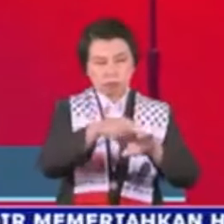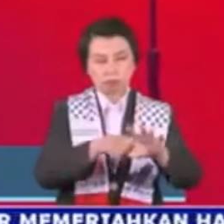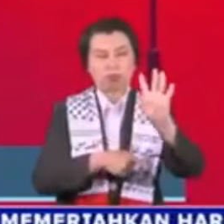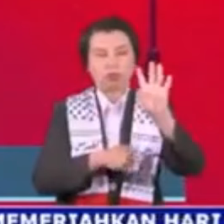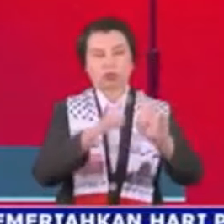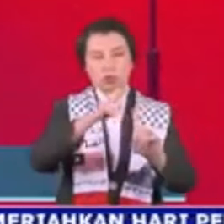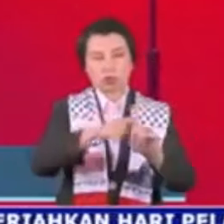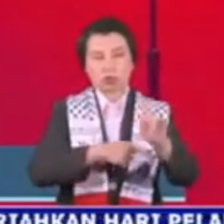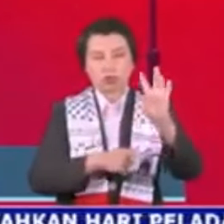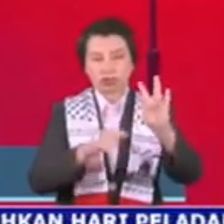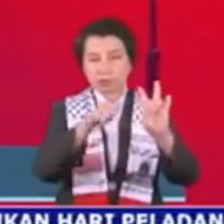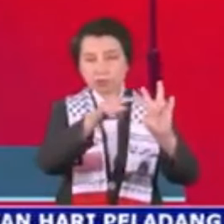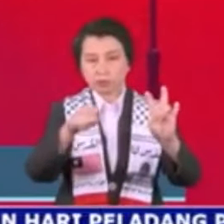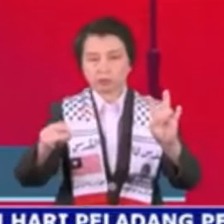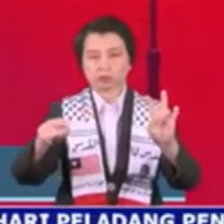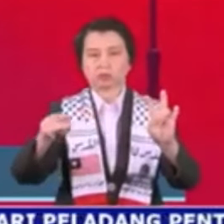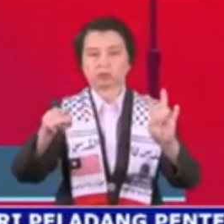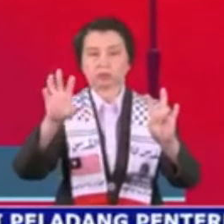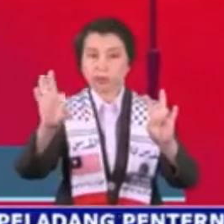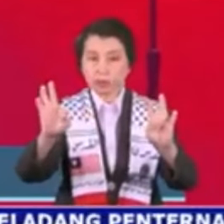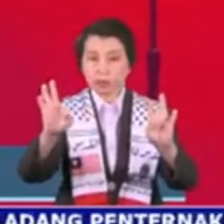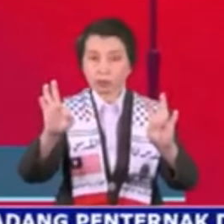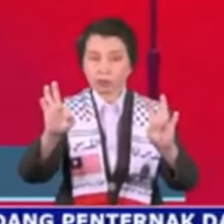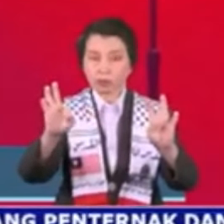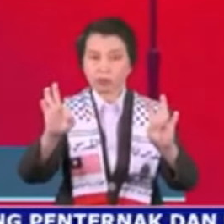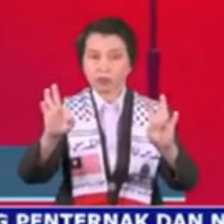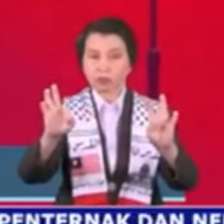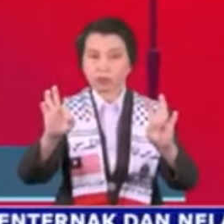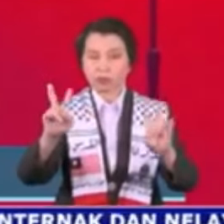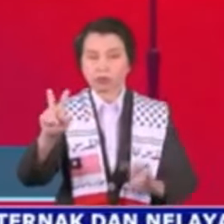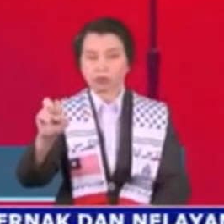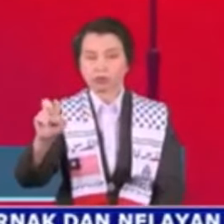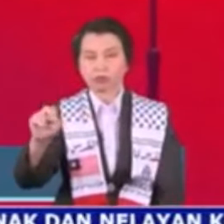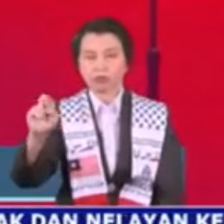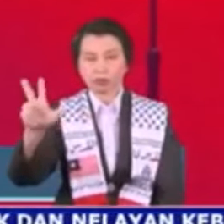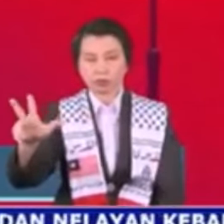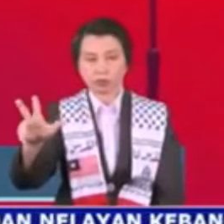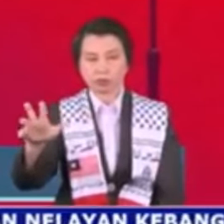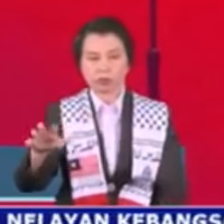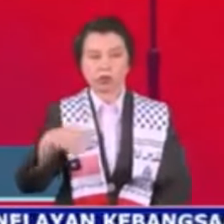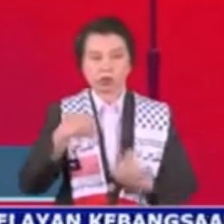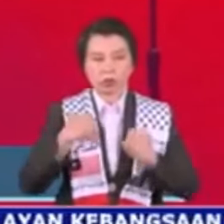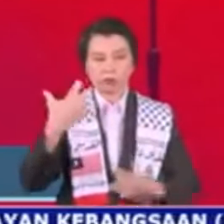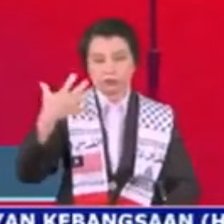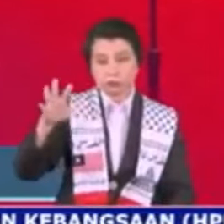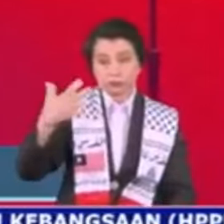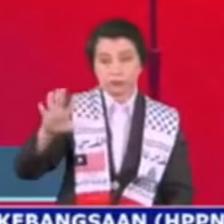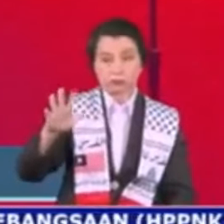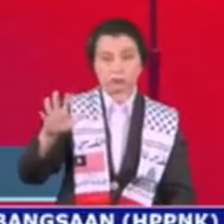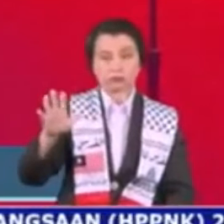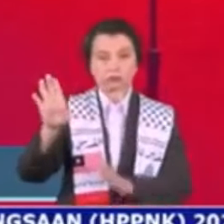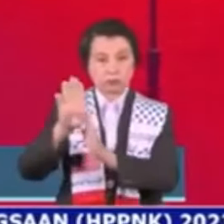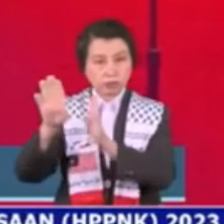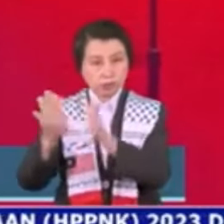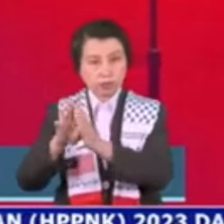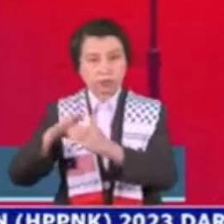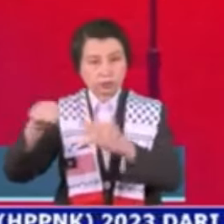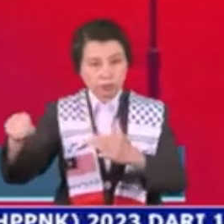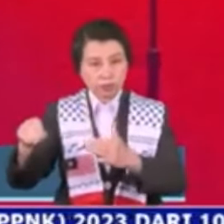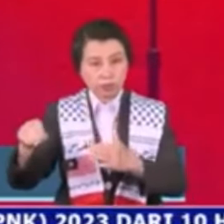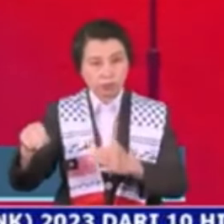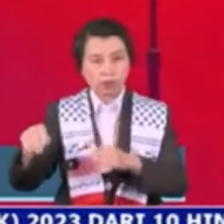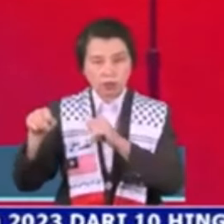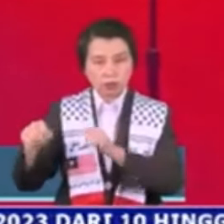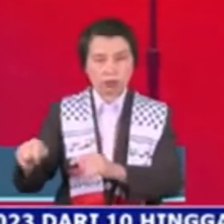garnered $15.7 billion in investments. And this is one of